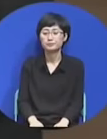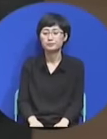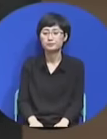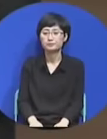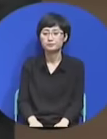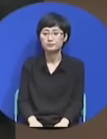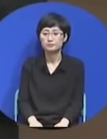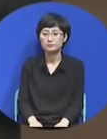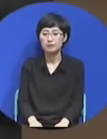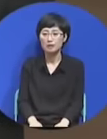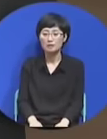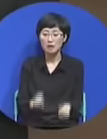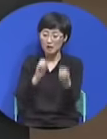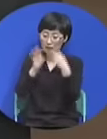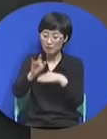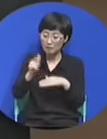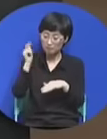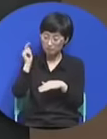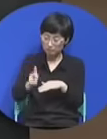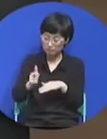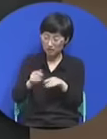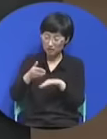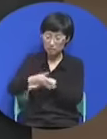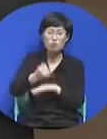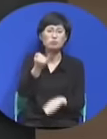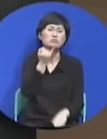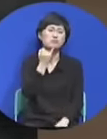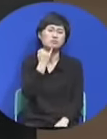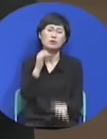안 나와도 우리 괜찮지만 나오게 돼 있습니다.